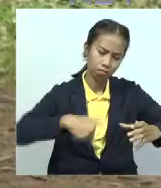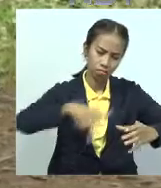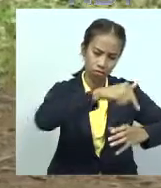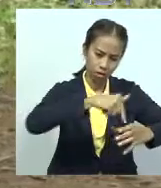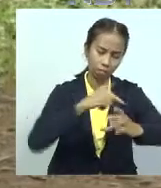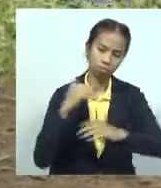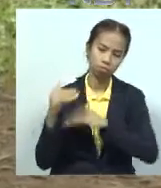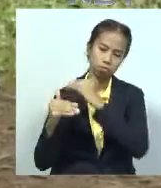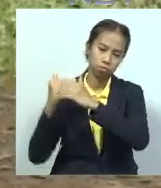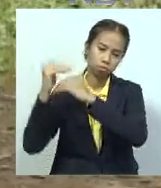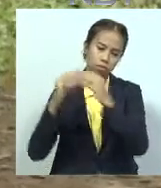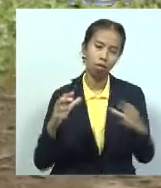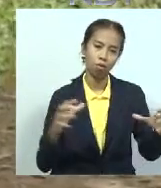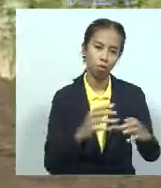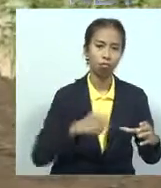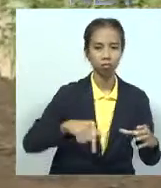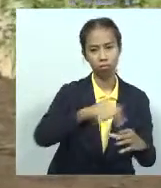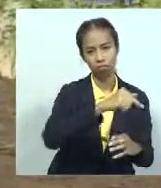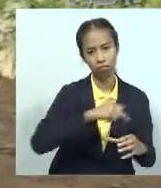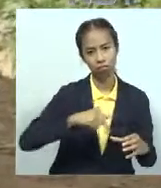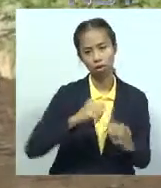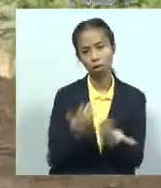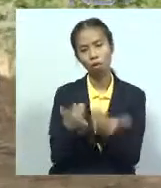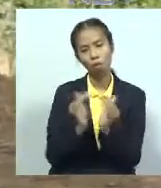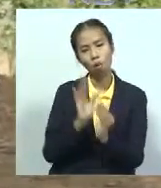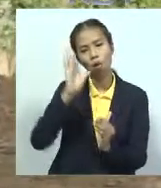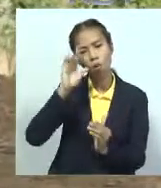ยืนแล้วก็ครบวงจรครอบครัวพ่อแม่